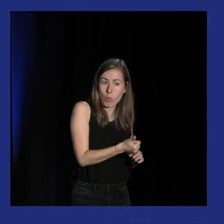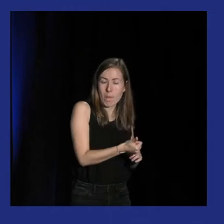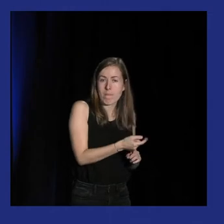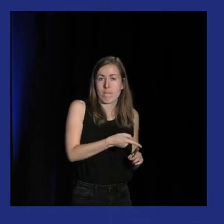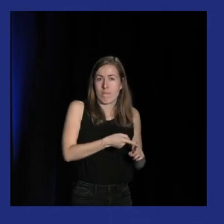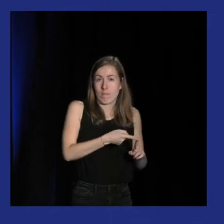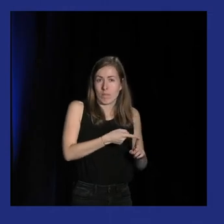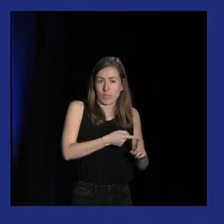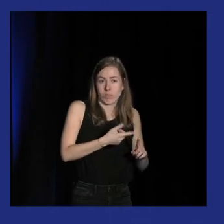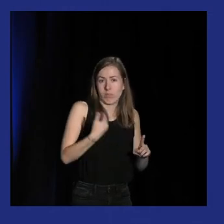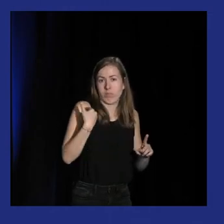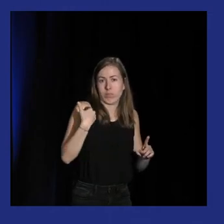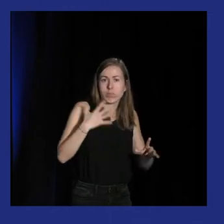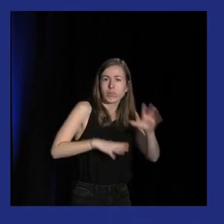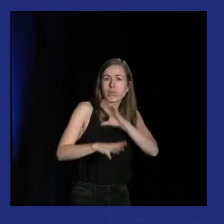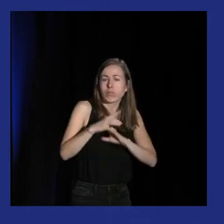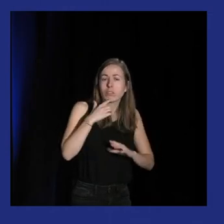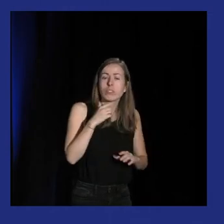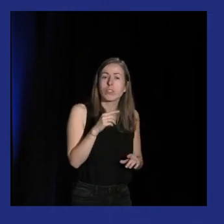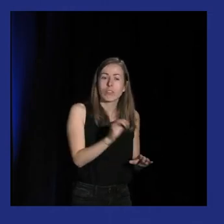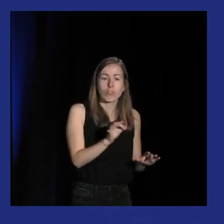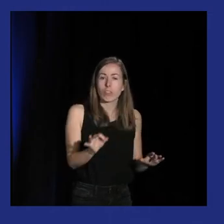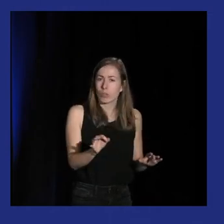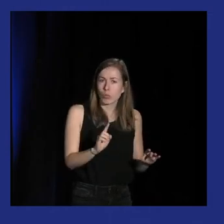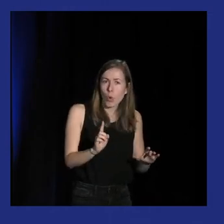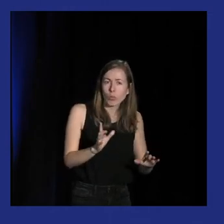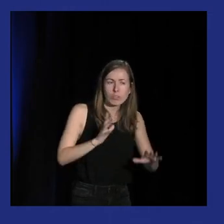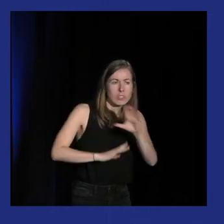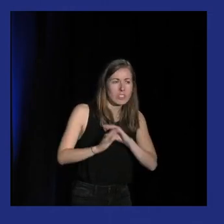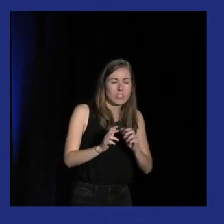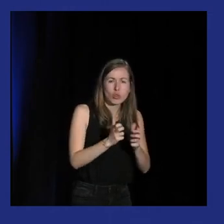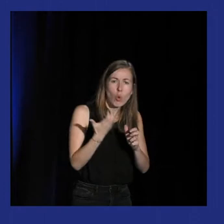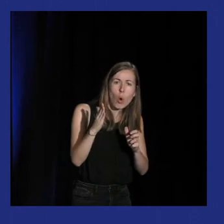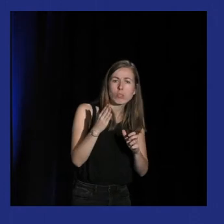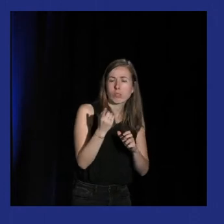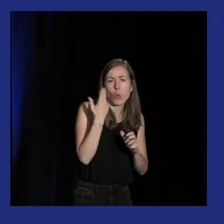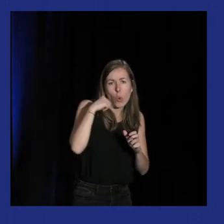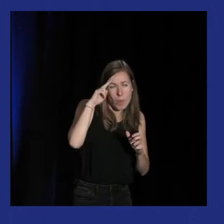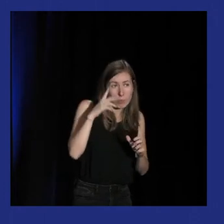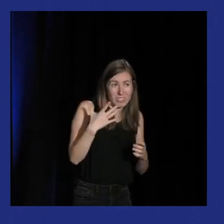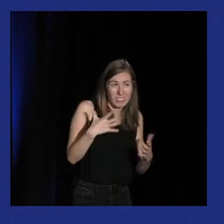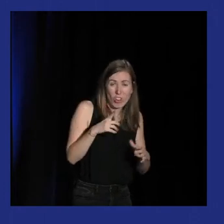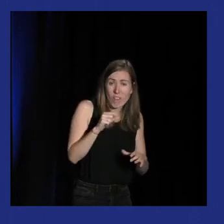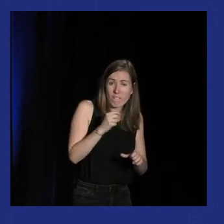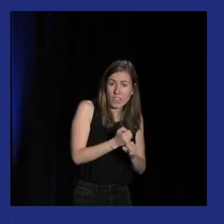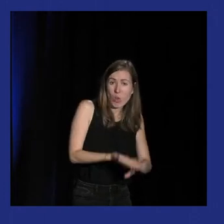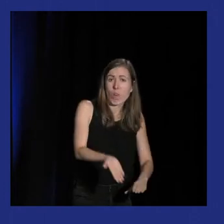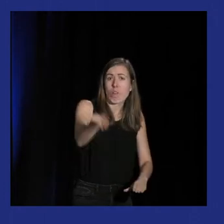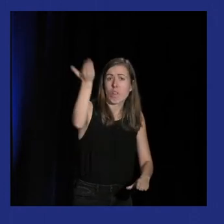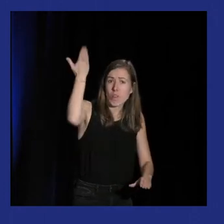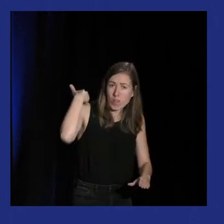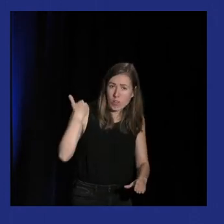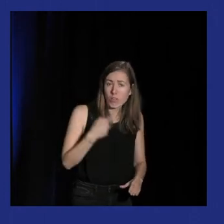date c'était pas du Final Fantasy c'était des musiques de jeux européens mais ça presque 20 ans c'est un concert Chris Wolf Beck voilà